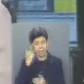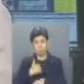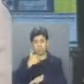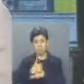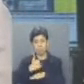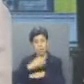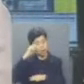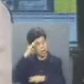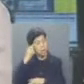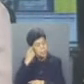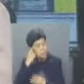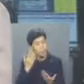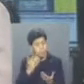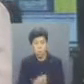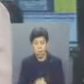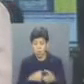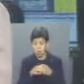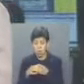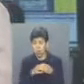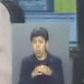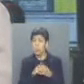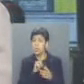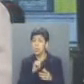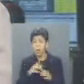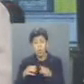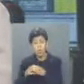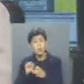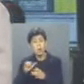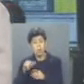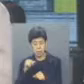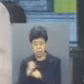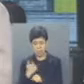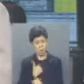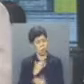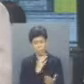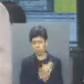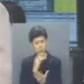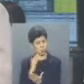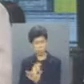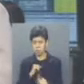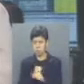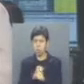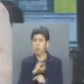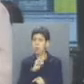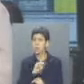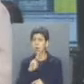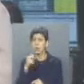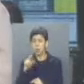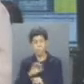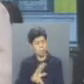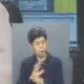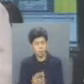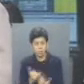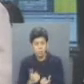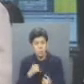กองทัพบกนะคะว่ากลุ่มนิติราษฎรและกลุ่มสยามประชาภิวัตน์ควรยุติการเคลื่อนไหวมาตรา112เพราะท่ามก